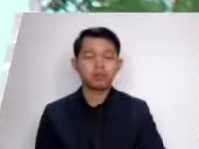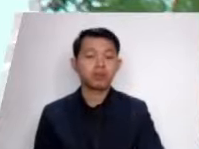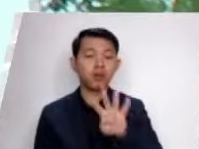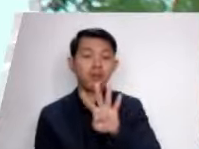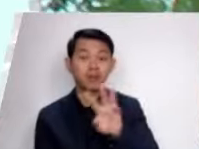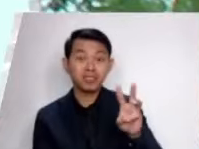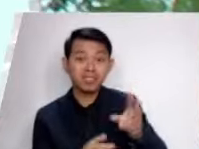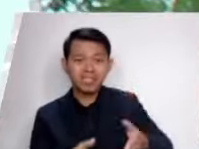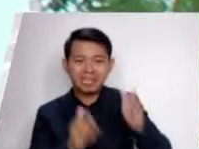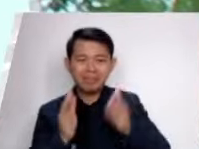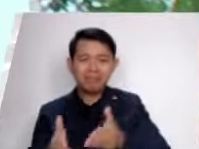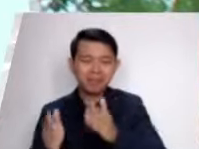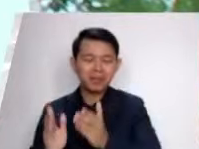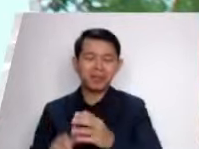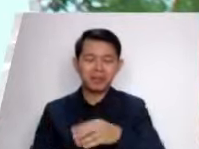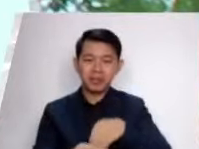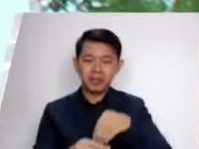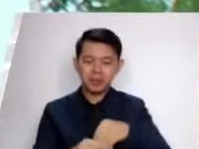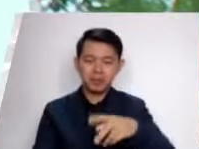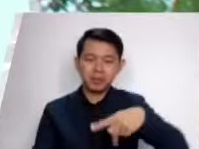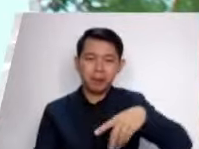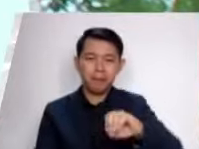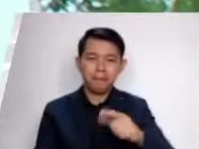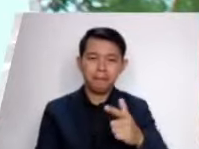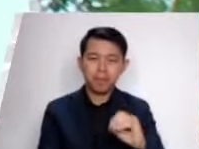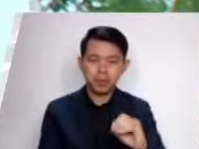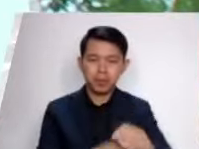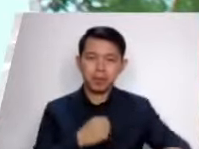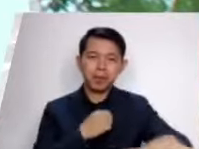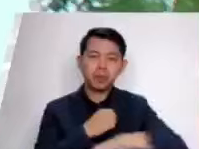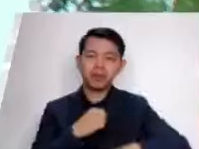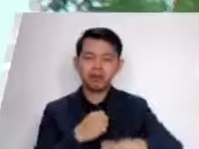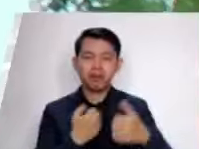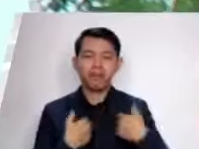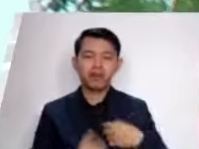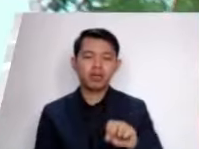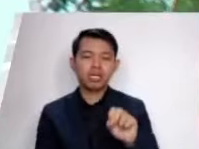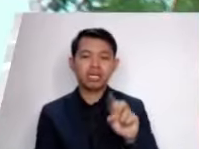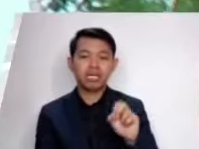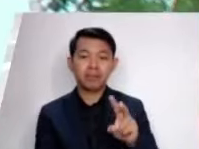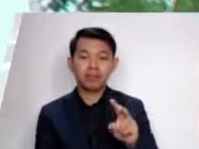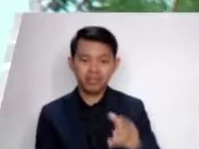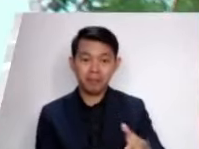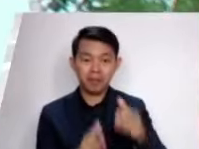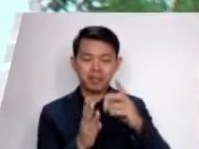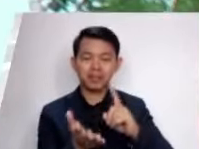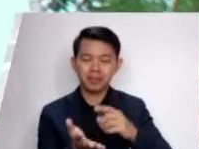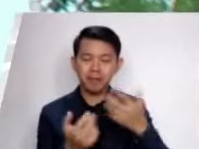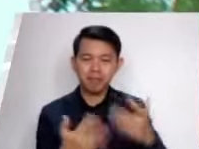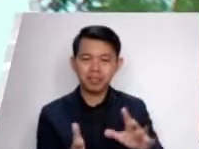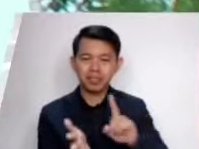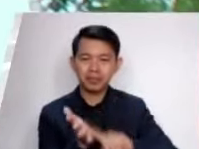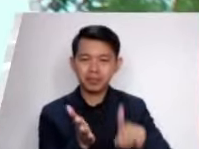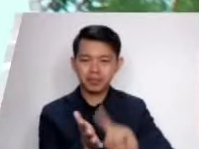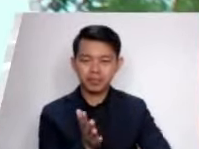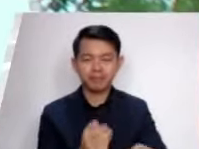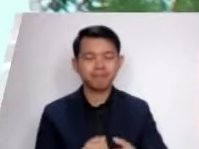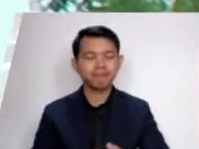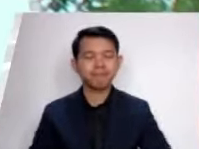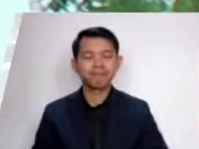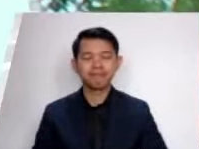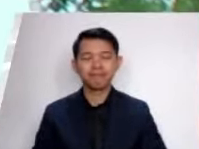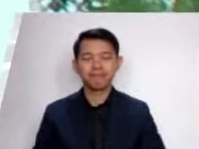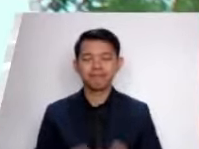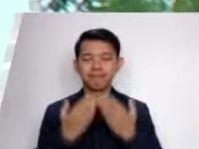compound, 12 na yung nasusuyod ng mga pulis. Yan muna ang latest mula rito sa Porac, Pampanga. Balik sa iyo, Connie. Maraming salamat,